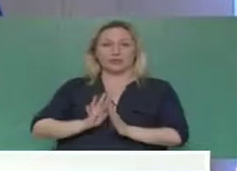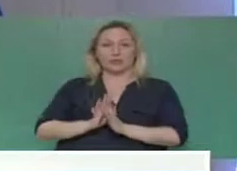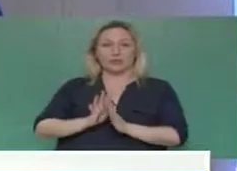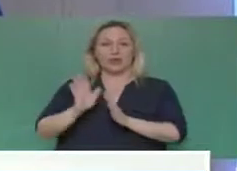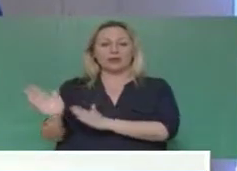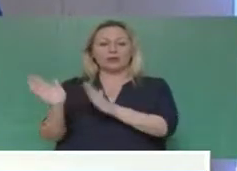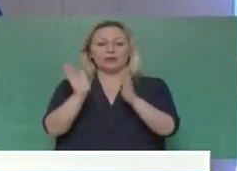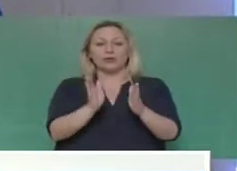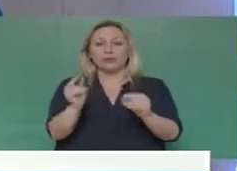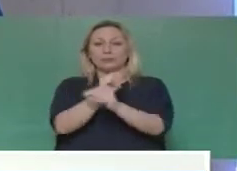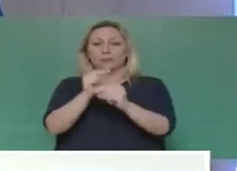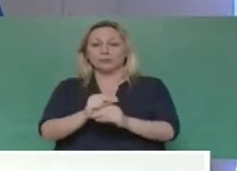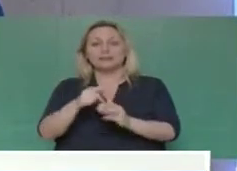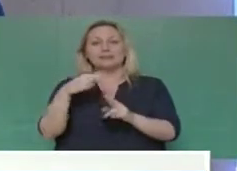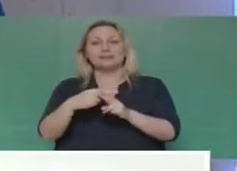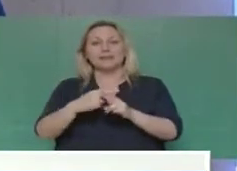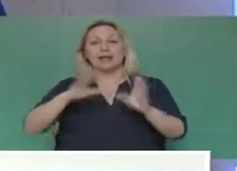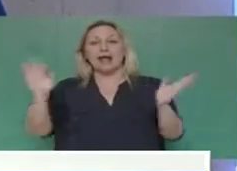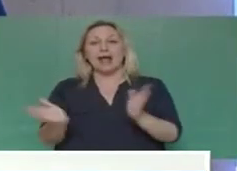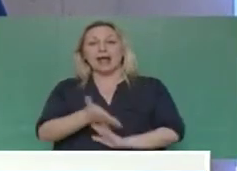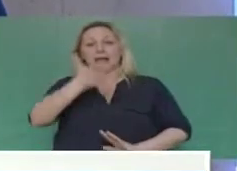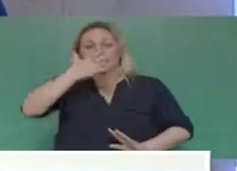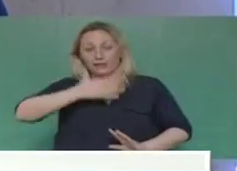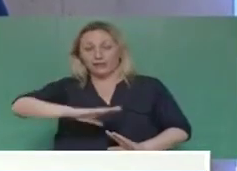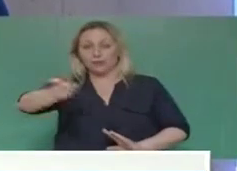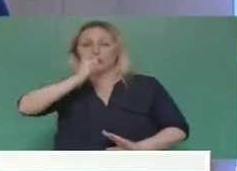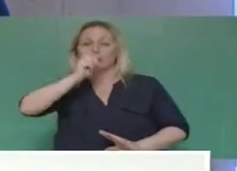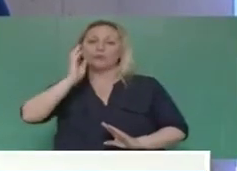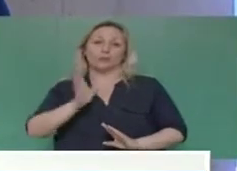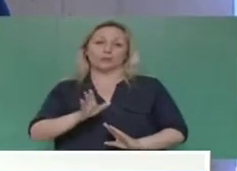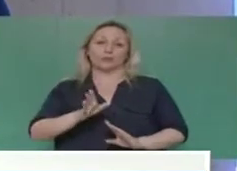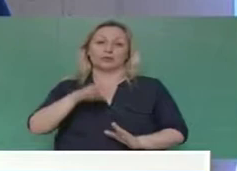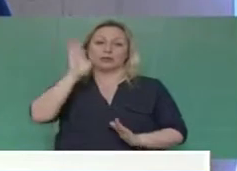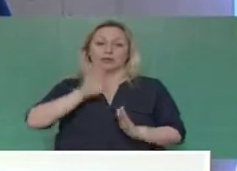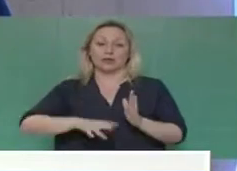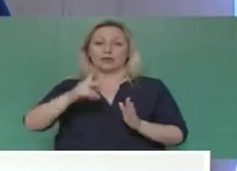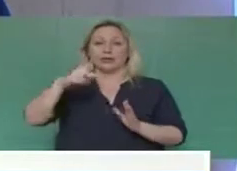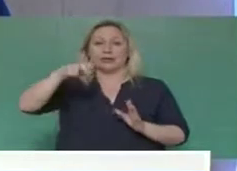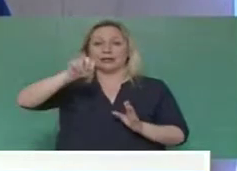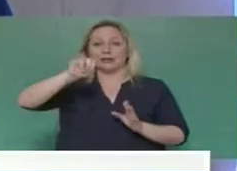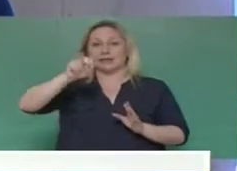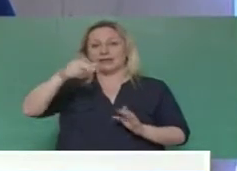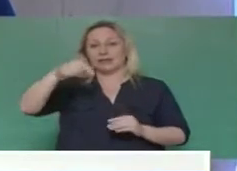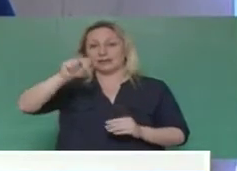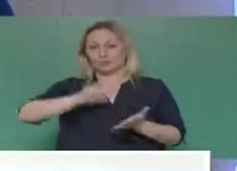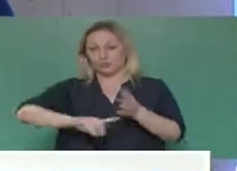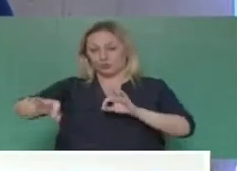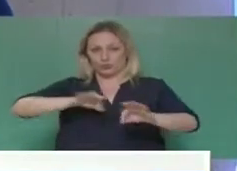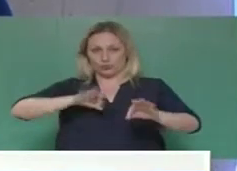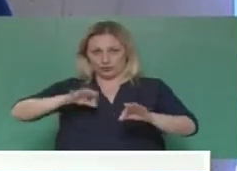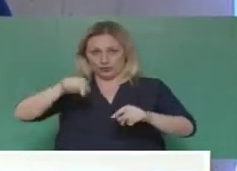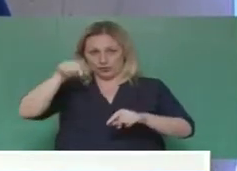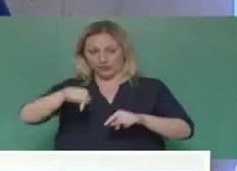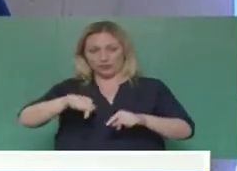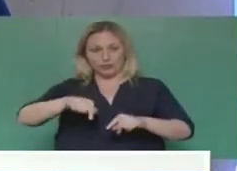είναι θέμα πολιτικής βούλησης. Και μια τελευταία φράση. Ο Κλεισθένης, κυρίες και κύριοι συνάδελφοι, δεν φέρνει την